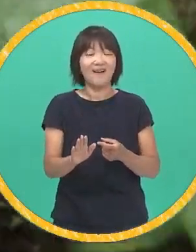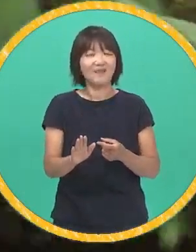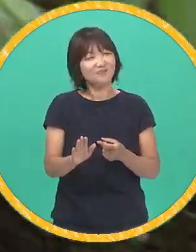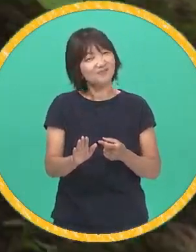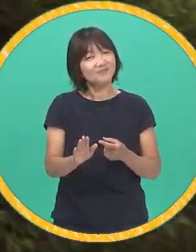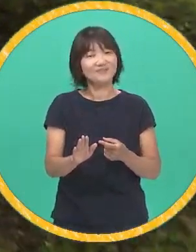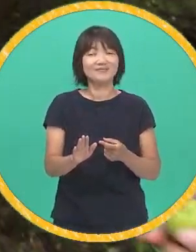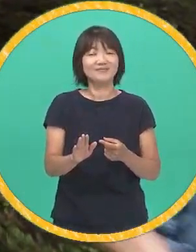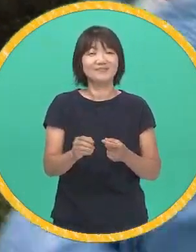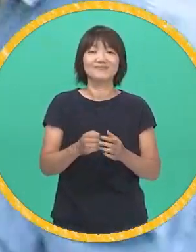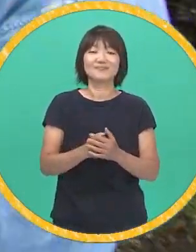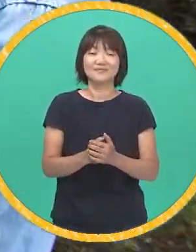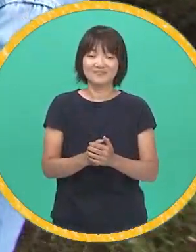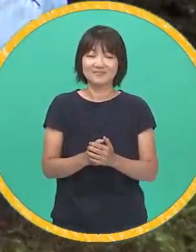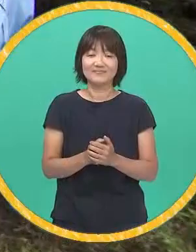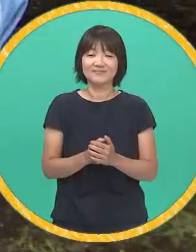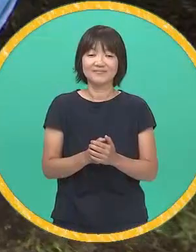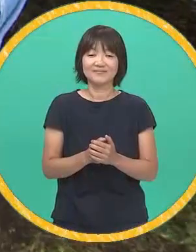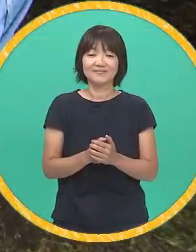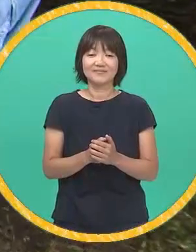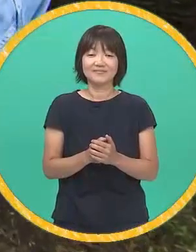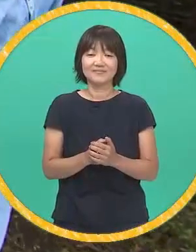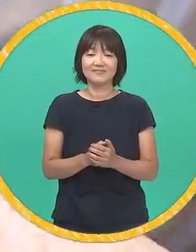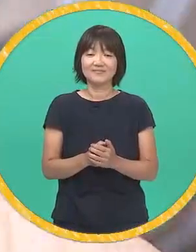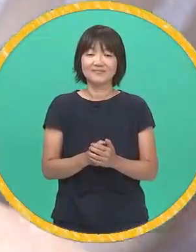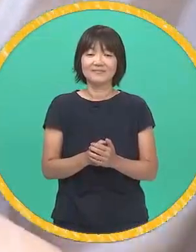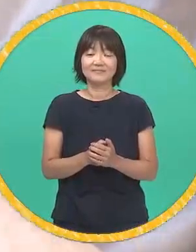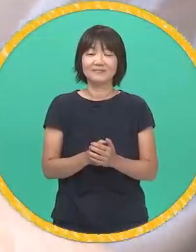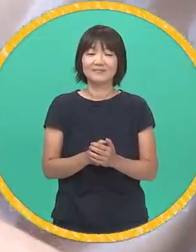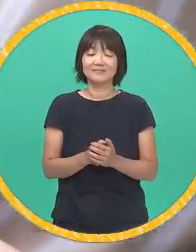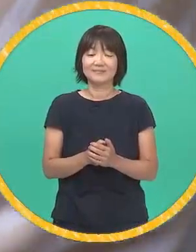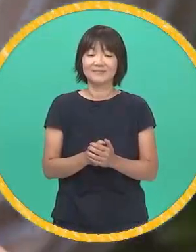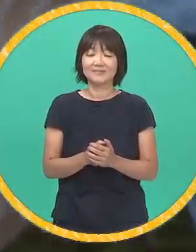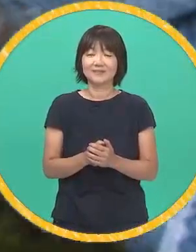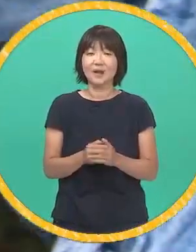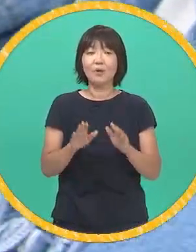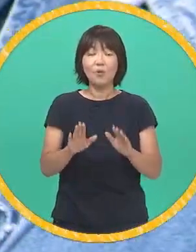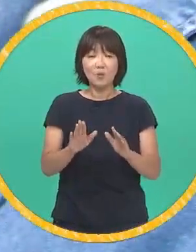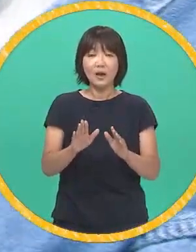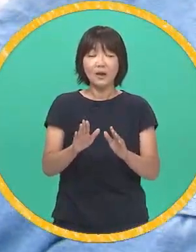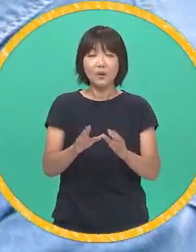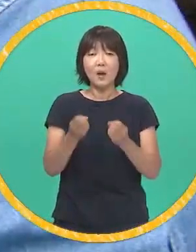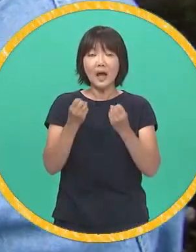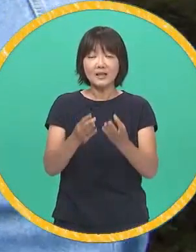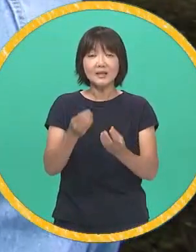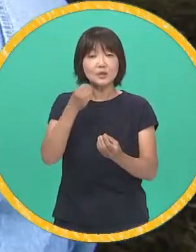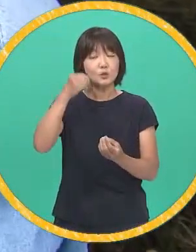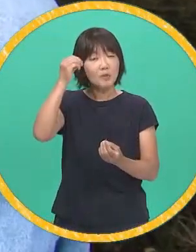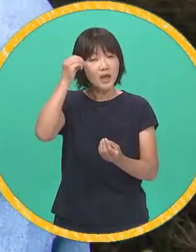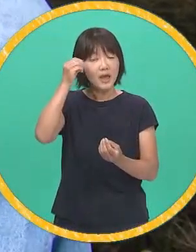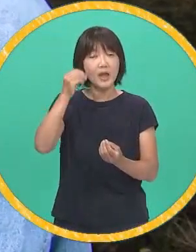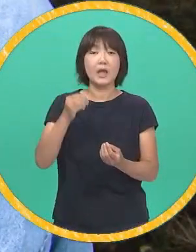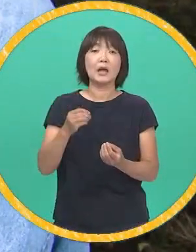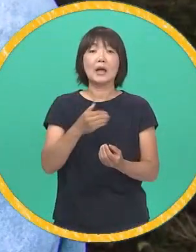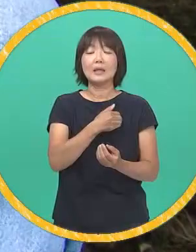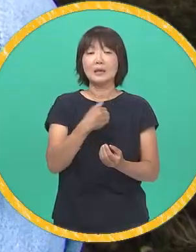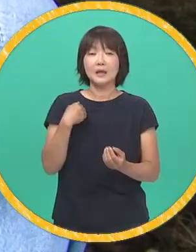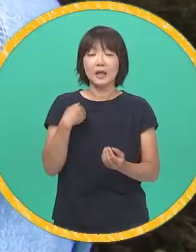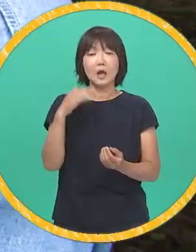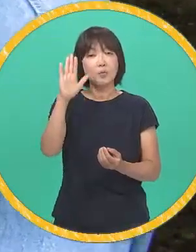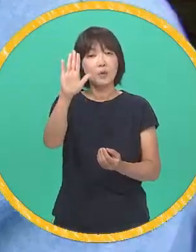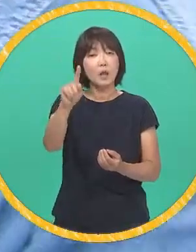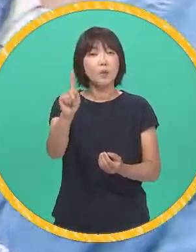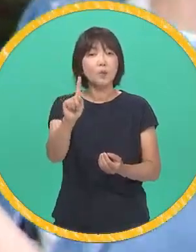でそんな思いである短期間ですごいた o c 方の登場によってどういった美玲が待ってるんでしょう